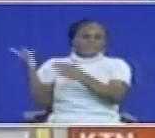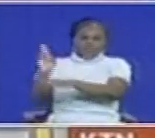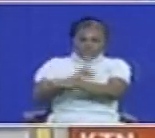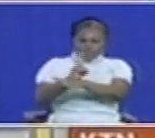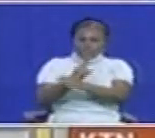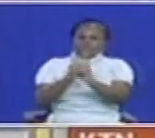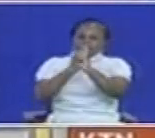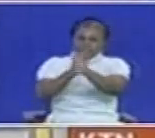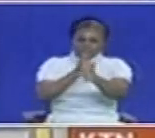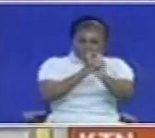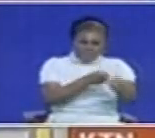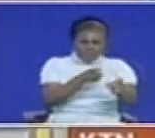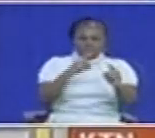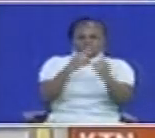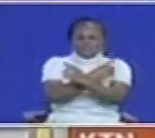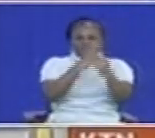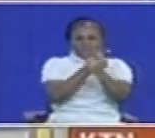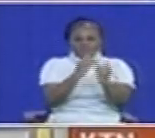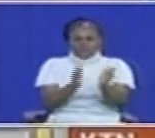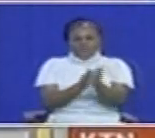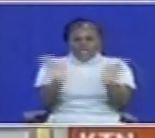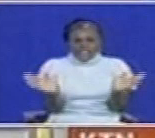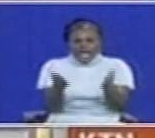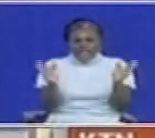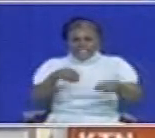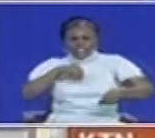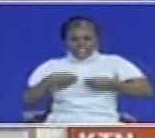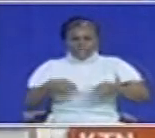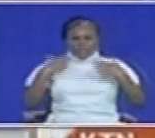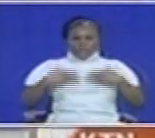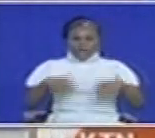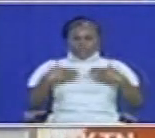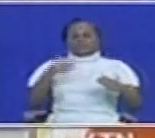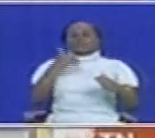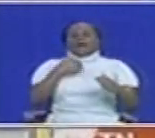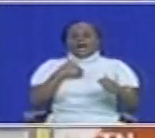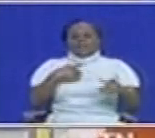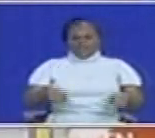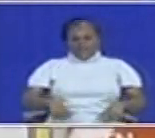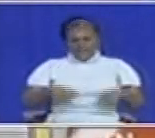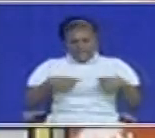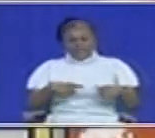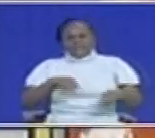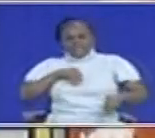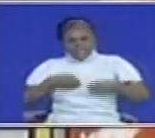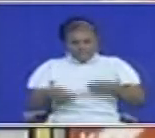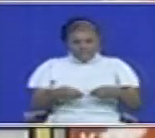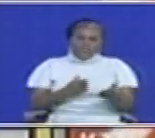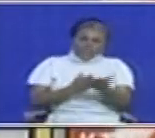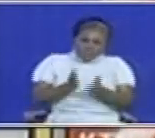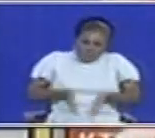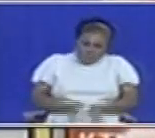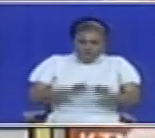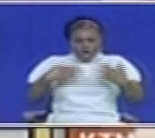kipawa chake kuelimisha wengine na kuwapa nguvu walemavu kama yeye wawe na ufahamu kuwa si mwisho wa maisha kupata na ulemavu, aidha kwa kuzaliwa,